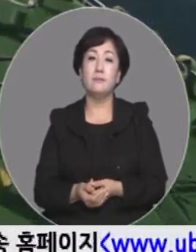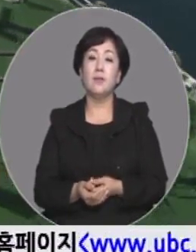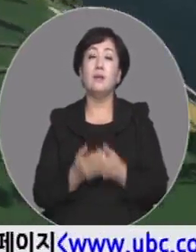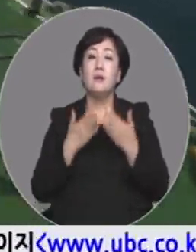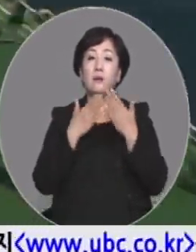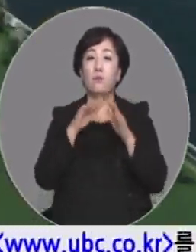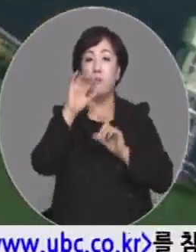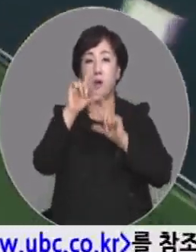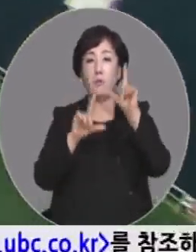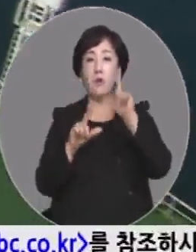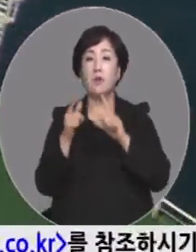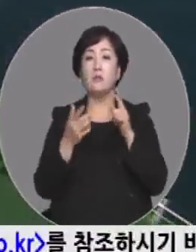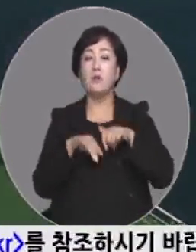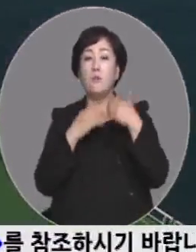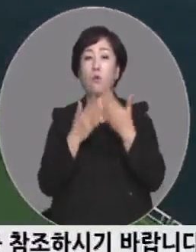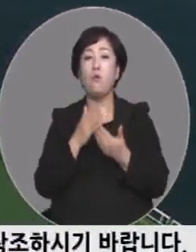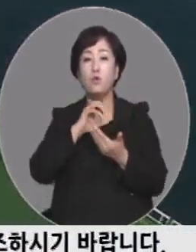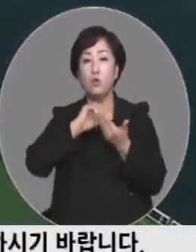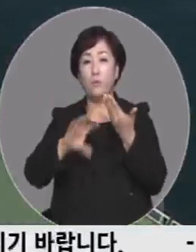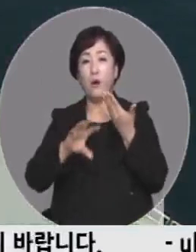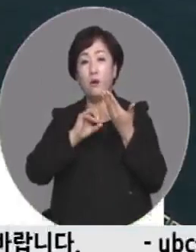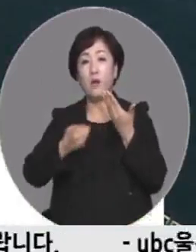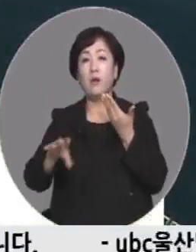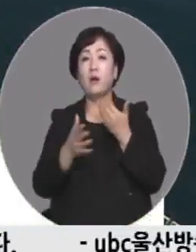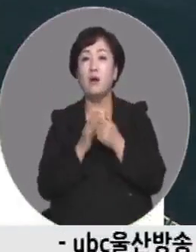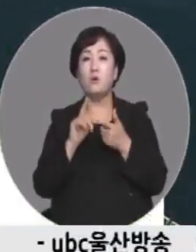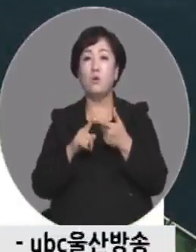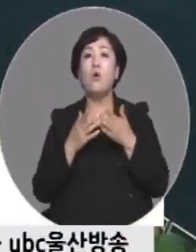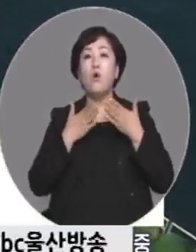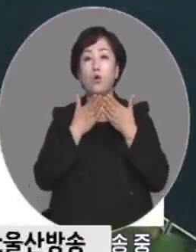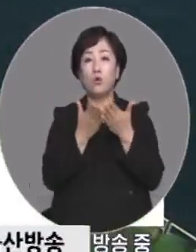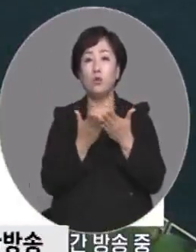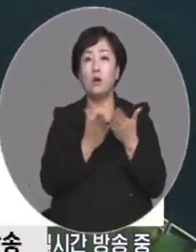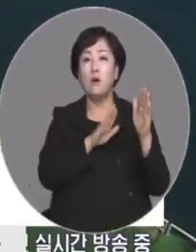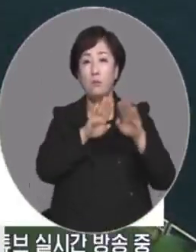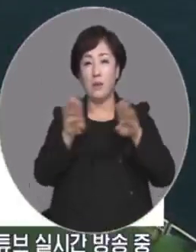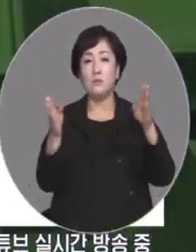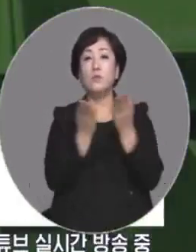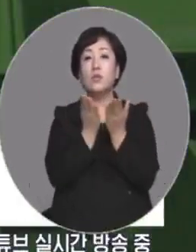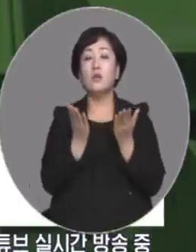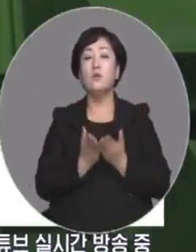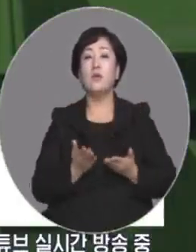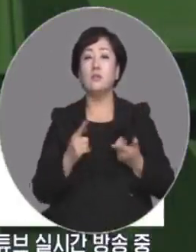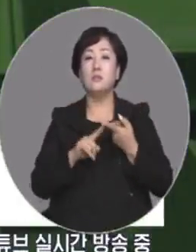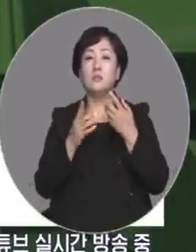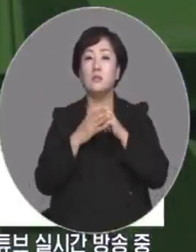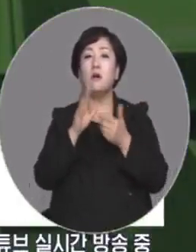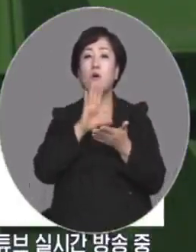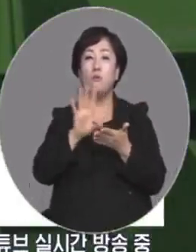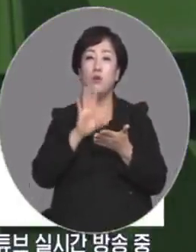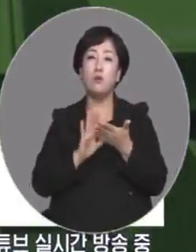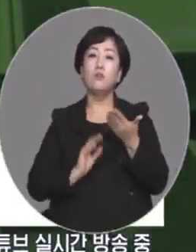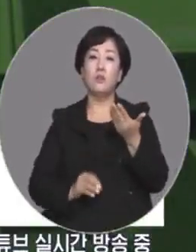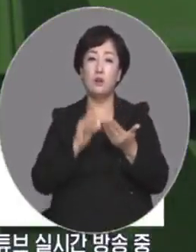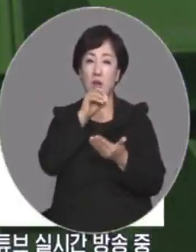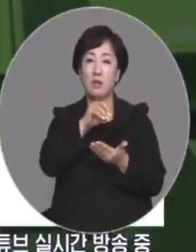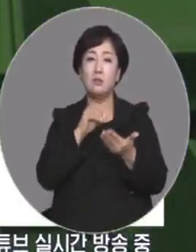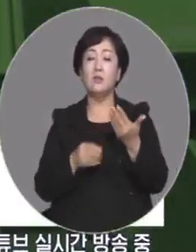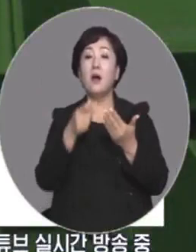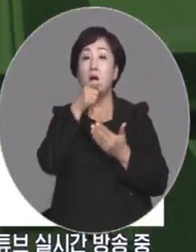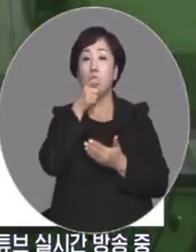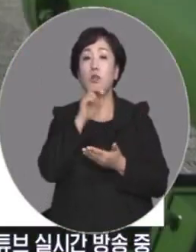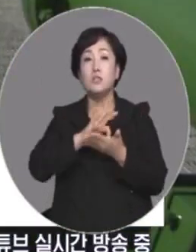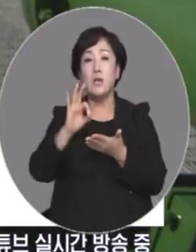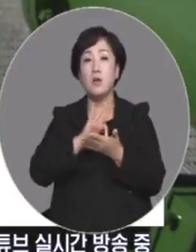선박 평형수가 배에서 쏟아져 나옵니다. 선박 균형을 잡기 위해 화물 적재 상태에 따라 넣었다 뺐다 하는 이